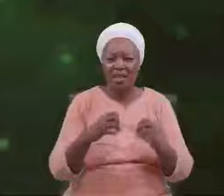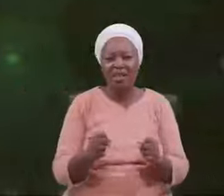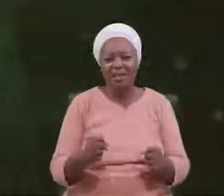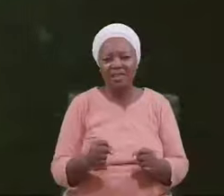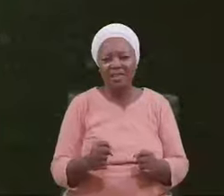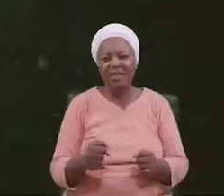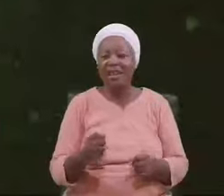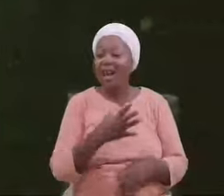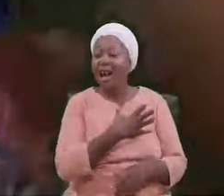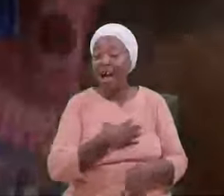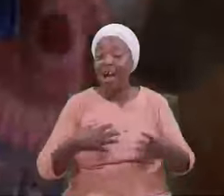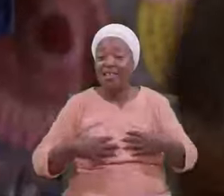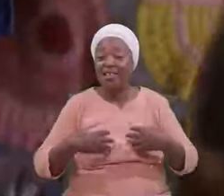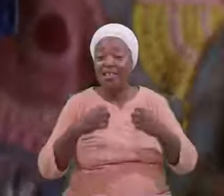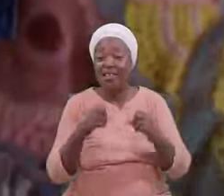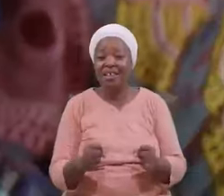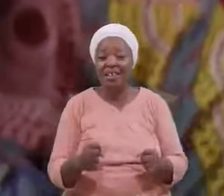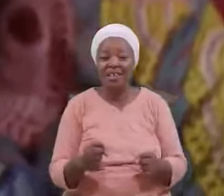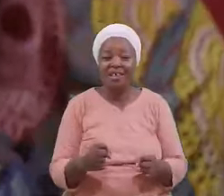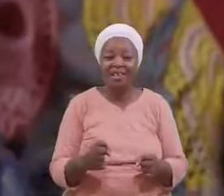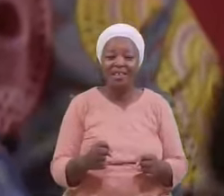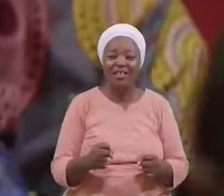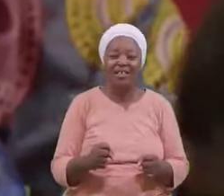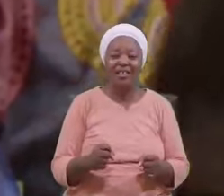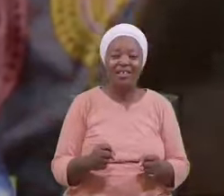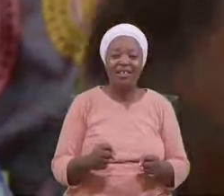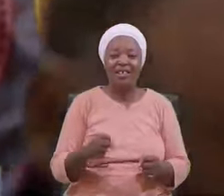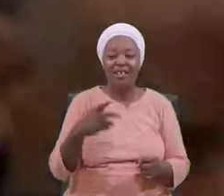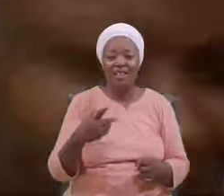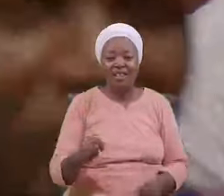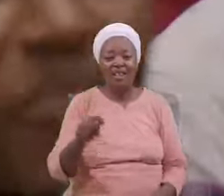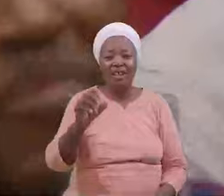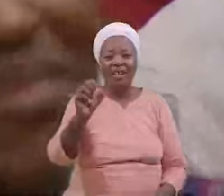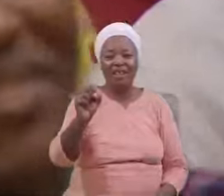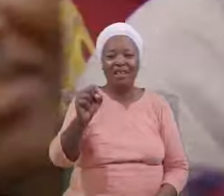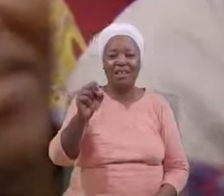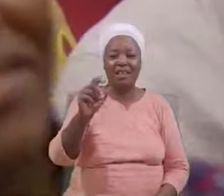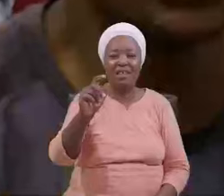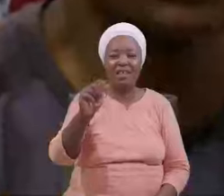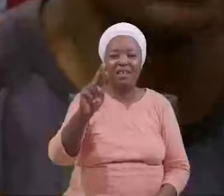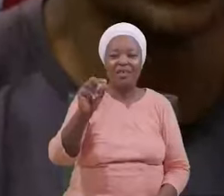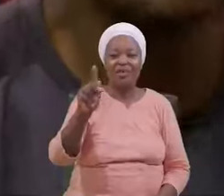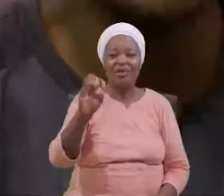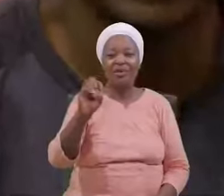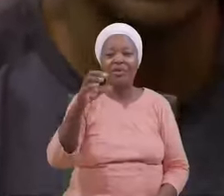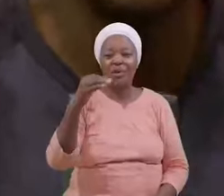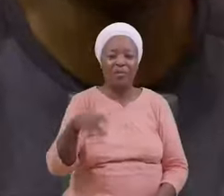et qui guérira la plaie de ses coups.